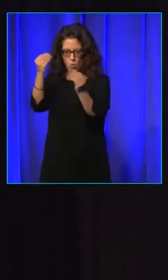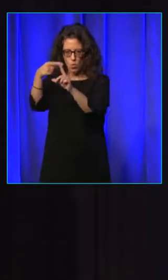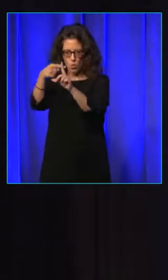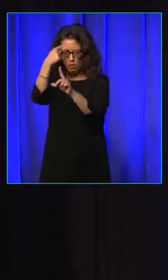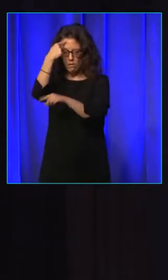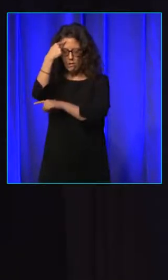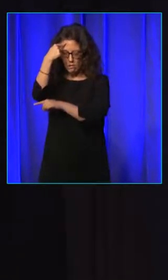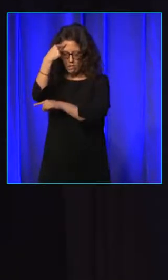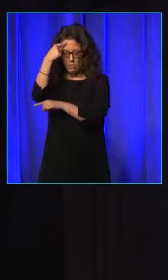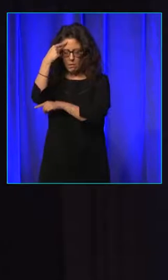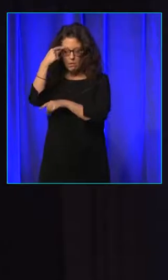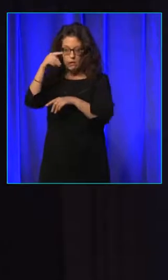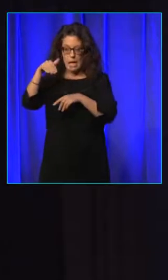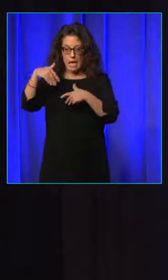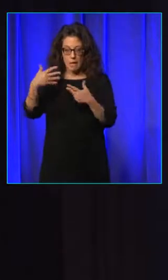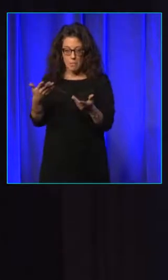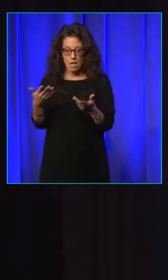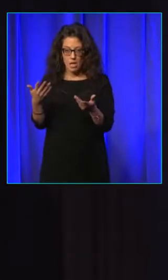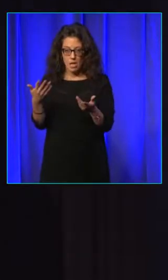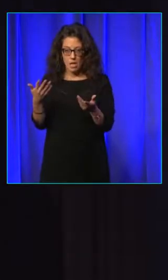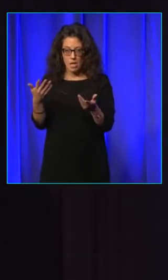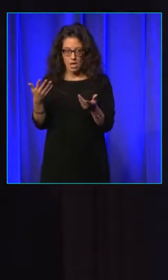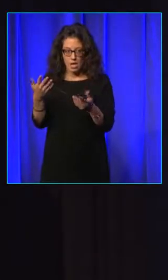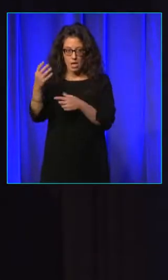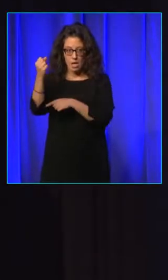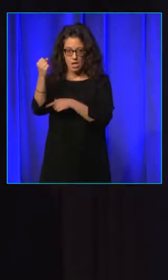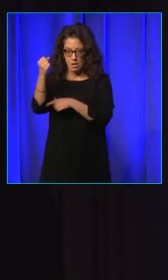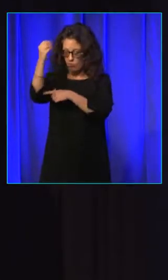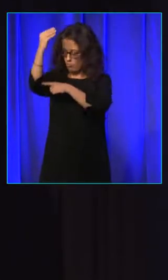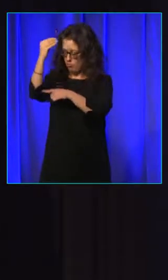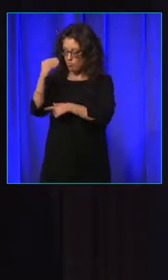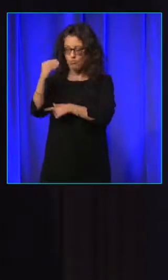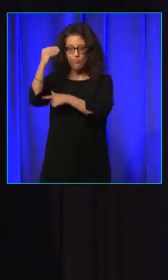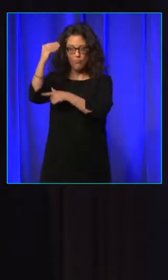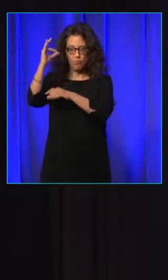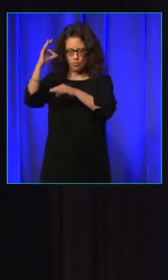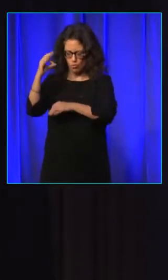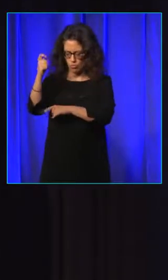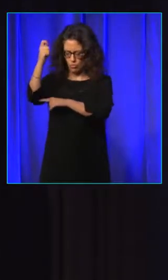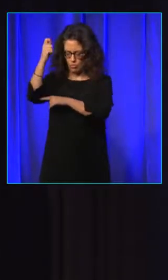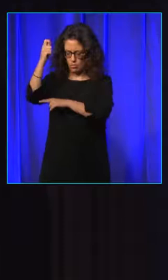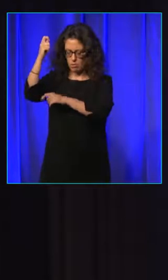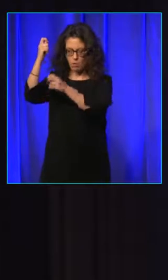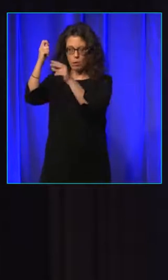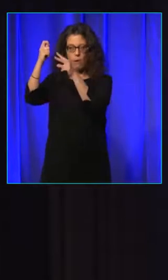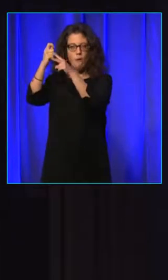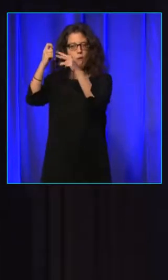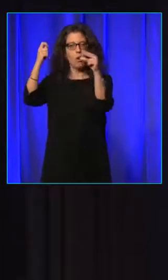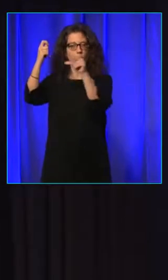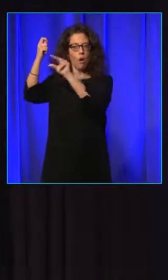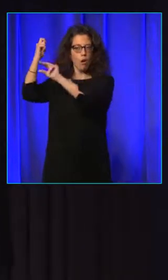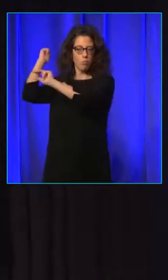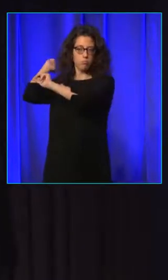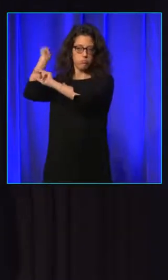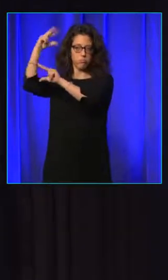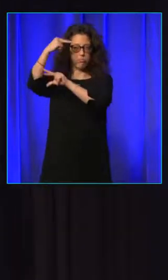Et après, donc je place bien mon bras à bonne hauteur. Je frappe le volant pour qu'il arrive jusque dans